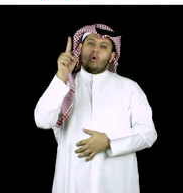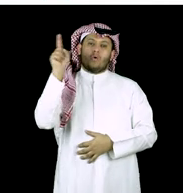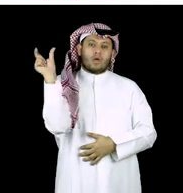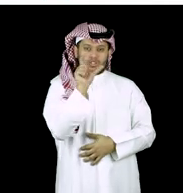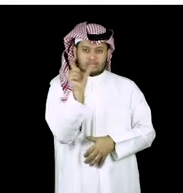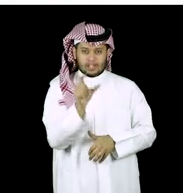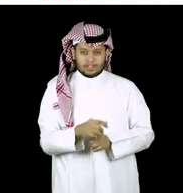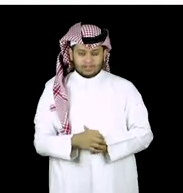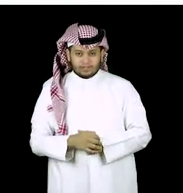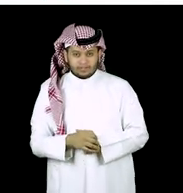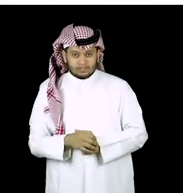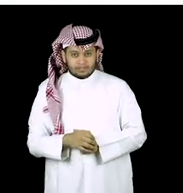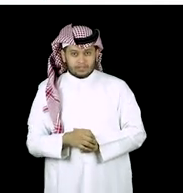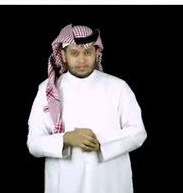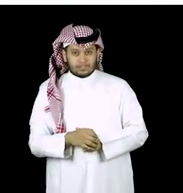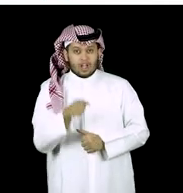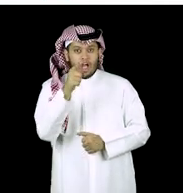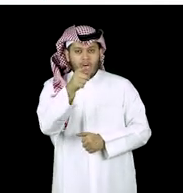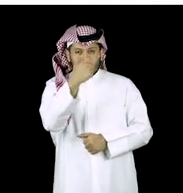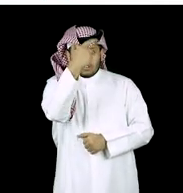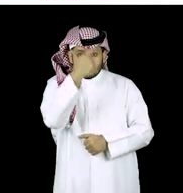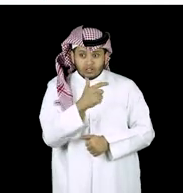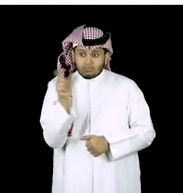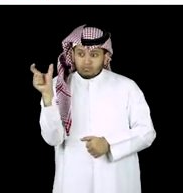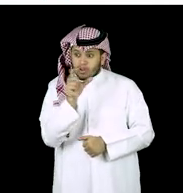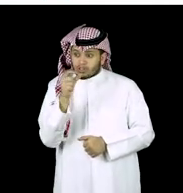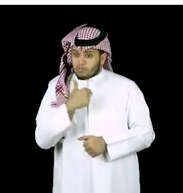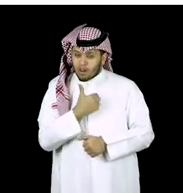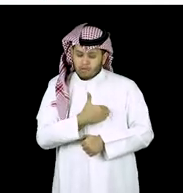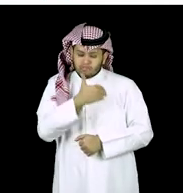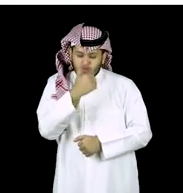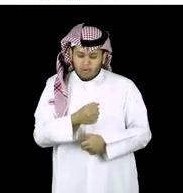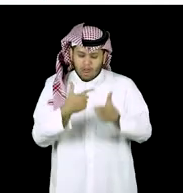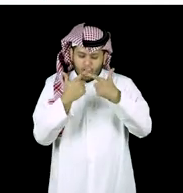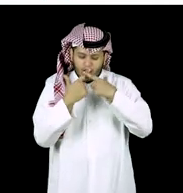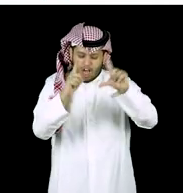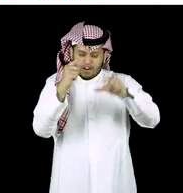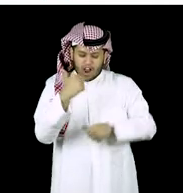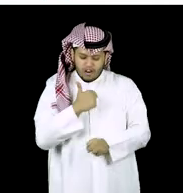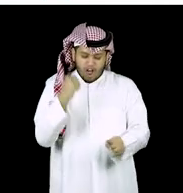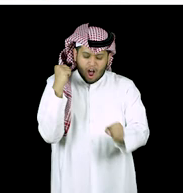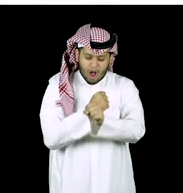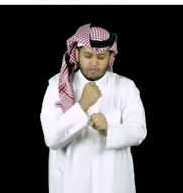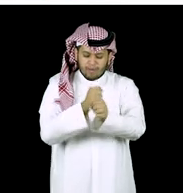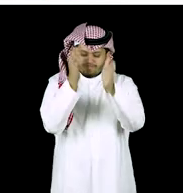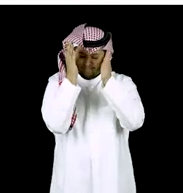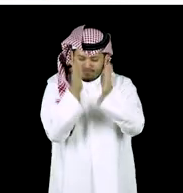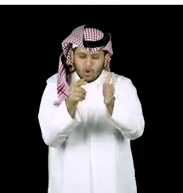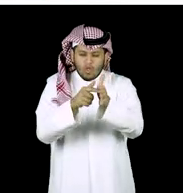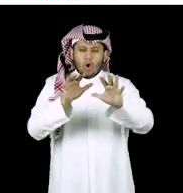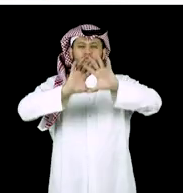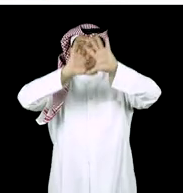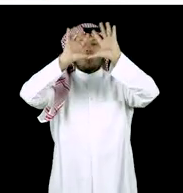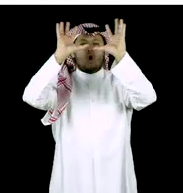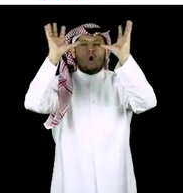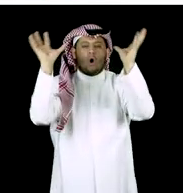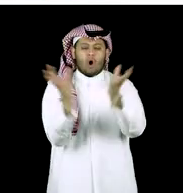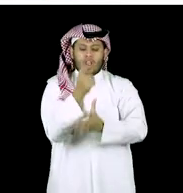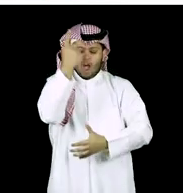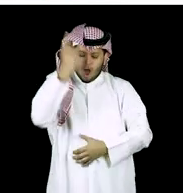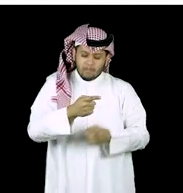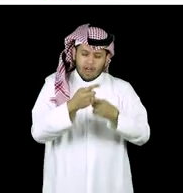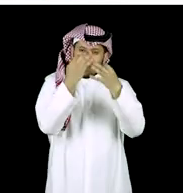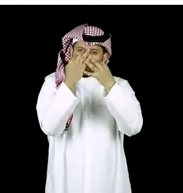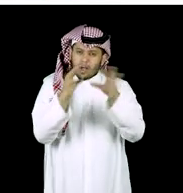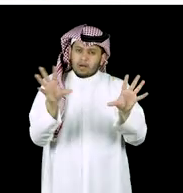المسلمين. هكذا يعلن الإنسان المؤمن توجيهه لله سبحانه وتعالى في جميع أموره، ومن